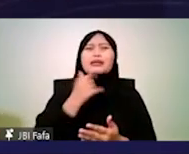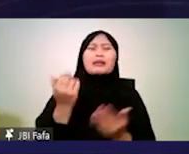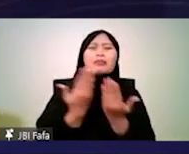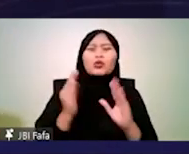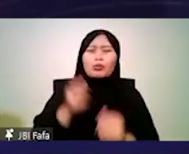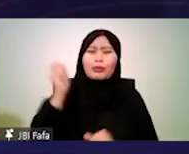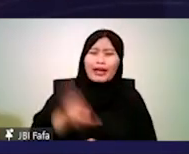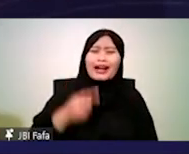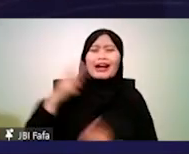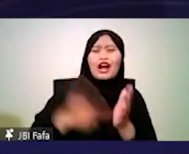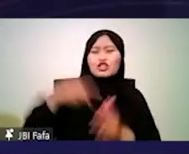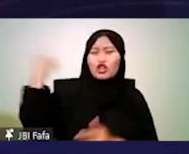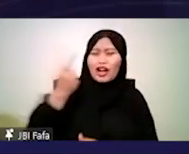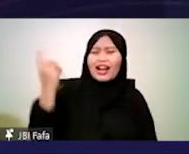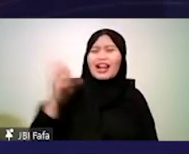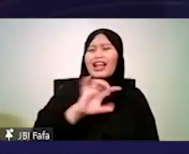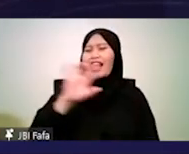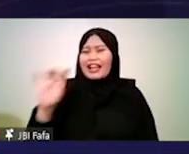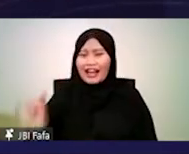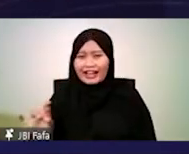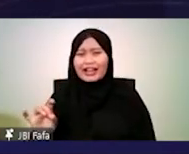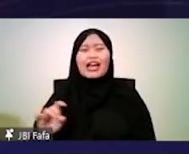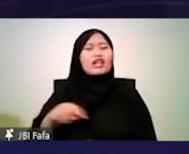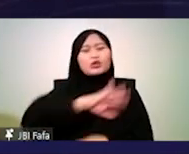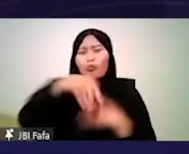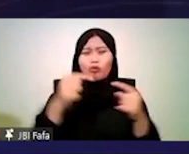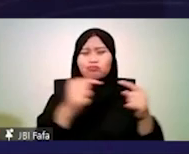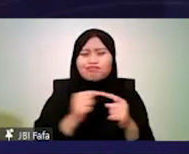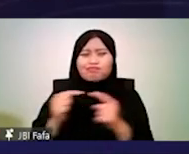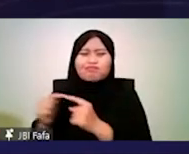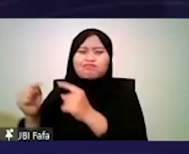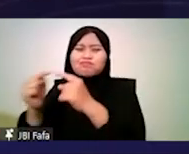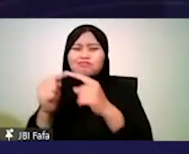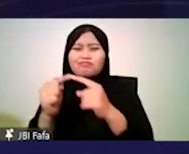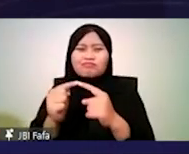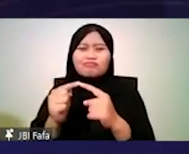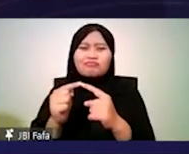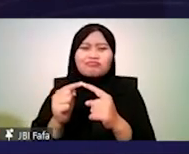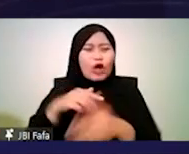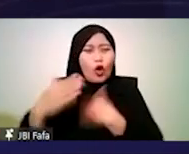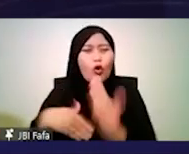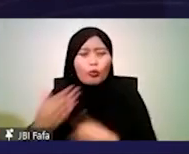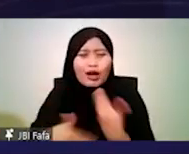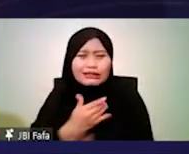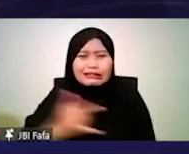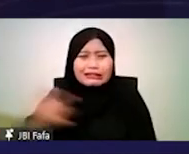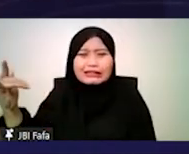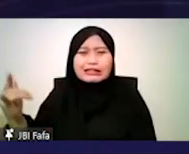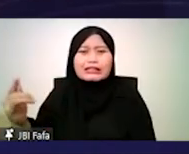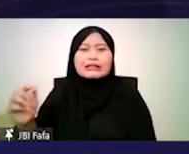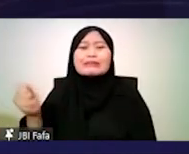maupun yang lainnya akan kita koneksikan saling beroperasi dan juga